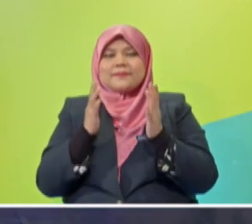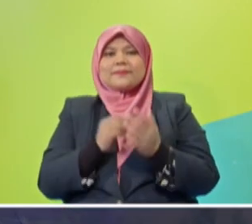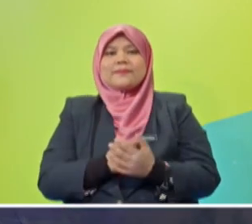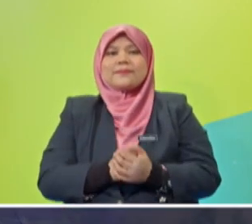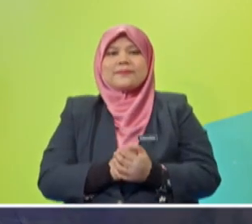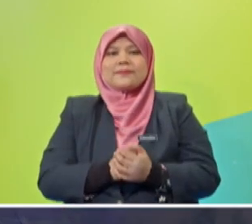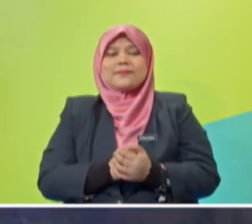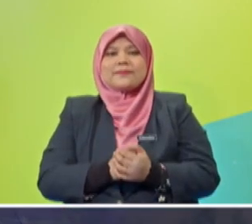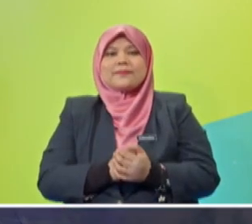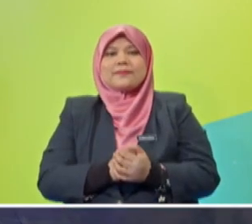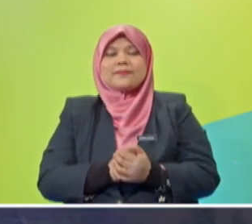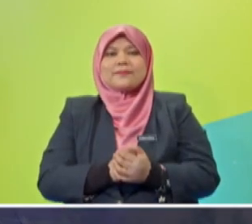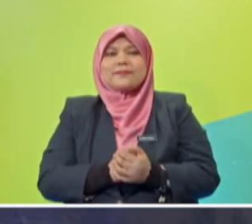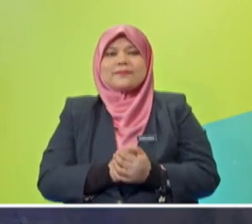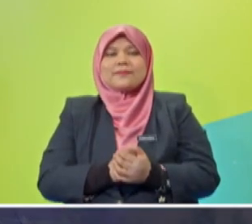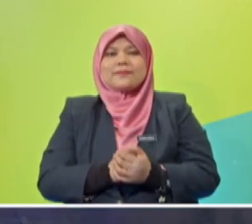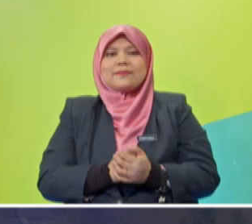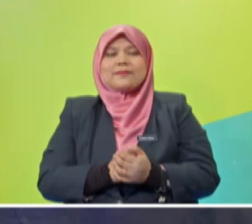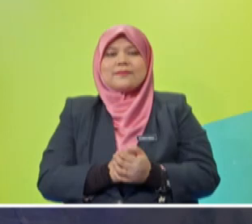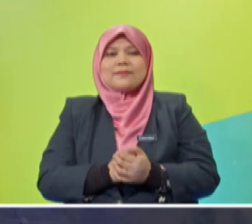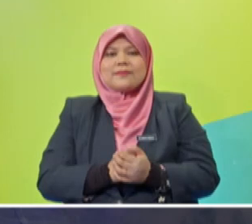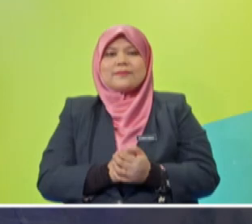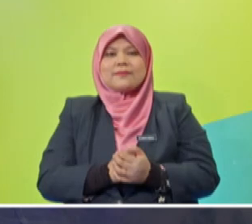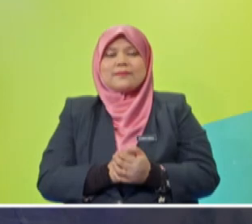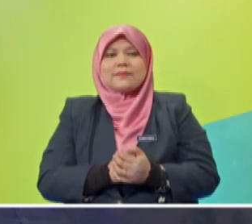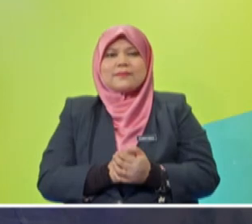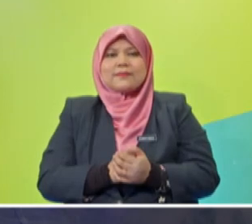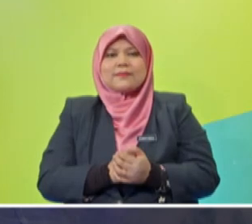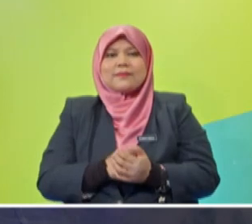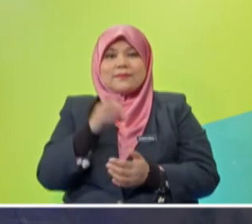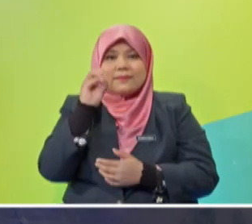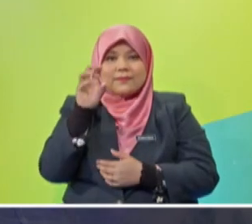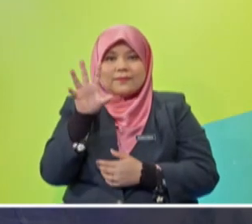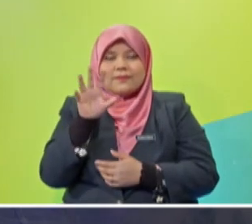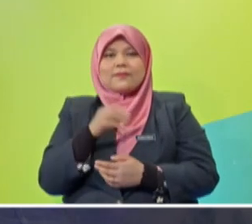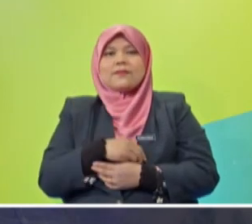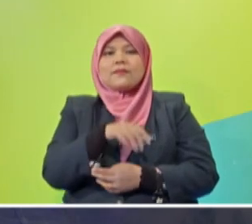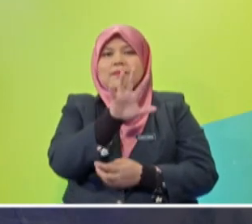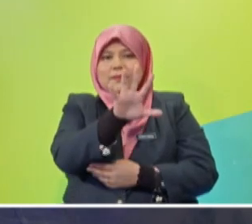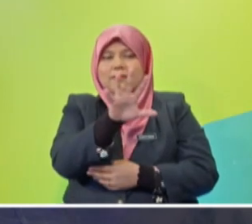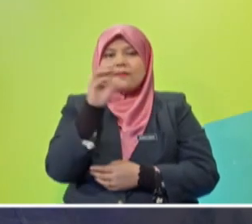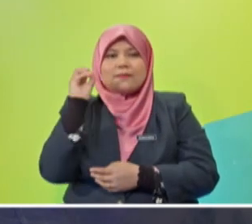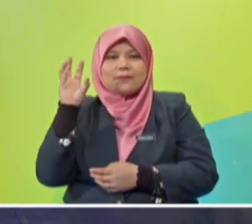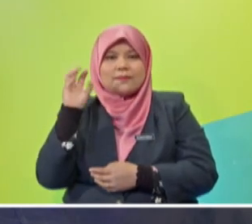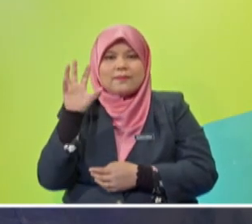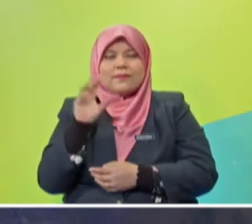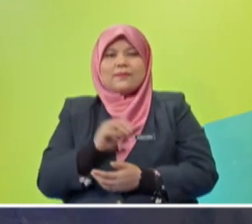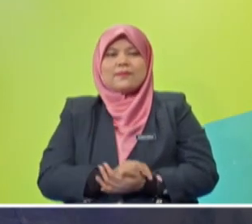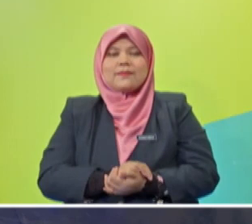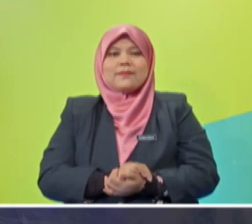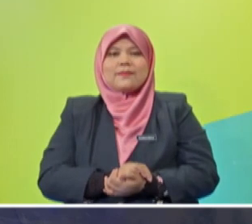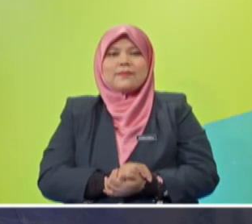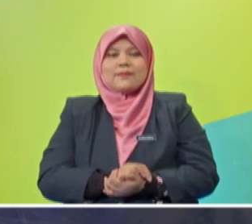Ada bintang untuk dia, cikgu? Mesti ada. Mesti ada. Bintang untuk Budris adalah 5 bintang. 5 bintang. Okey,